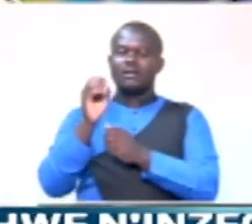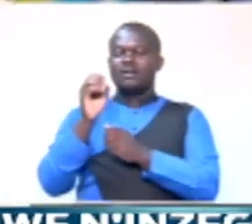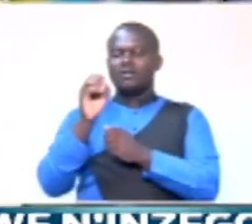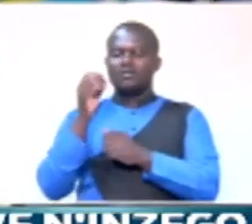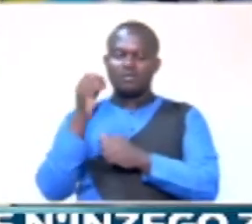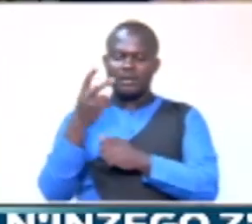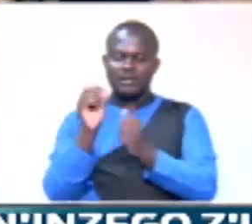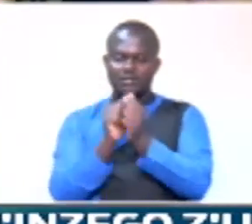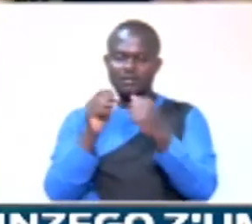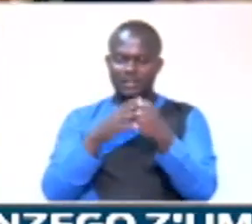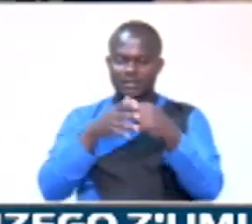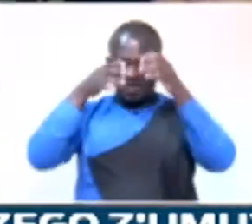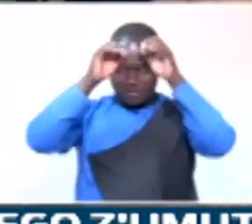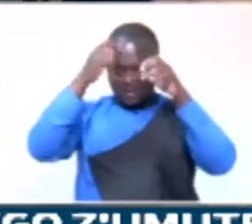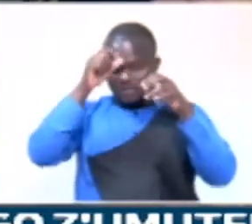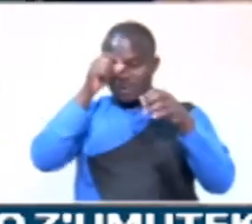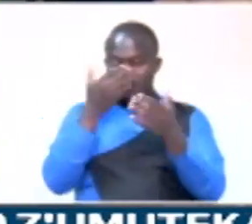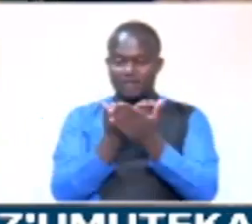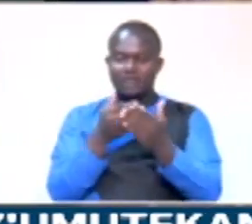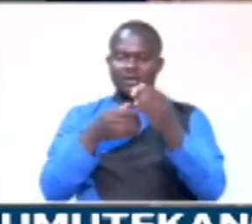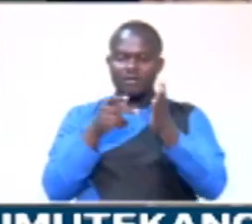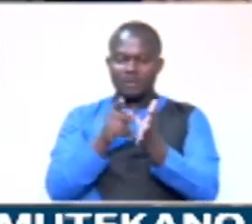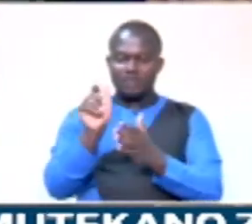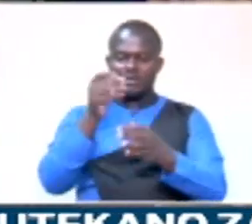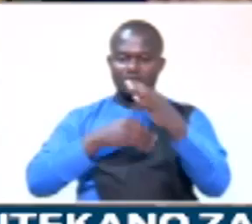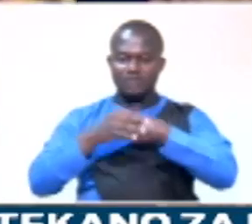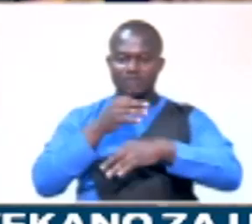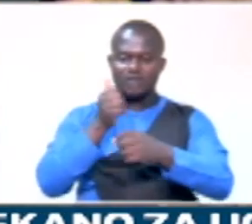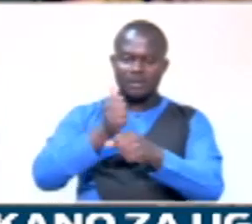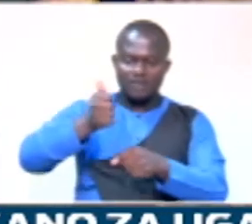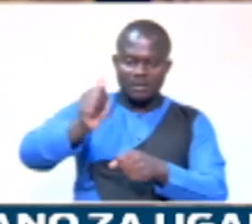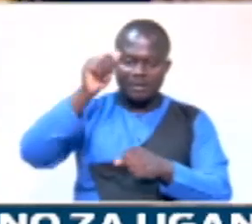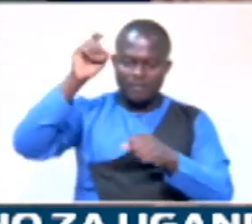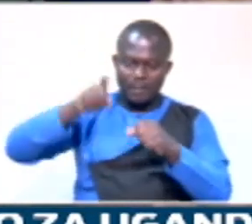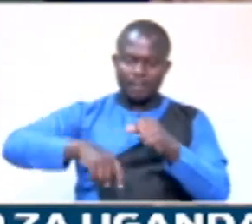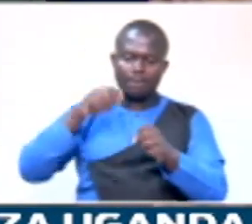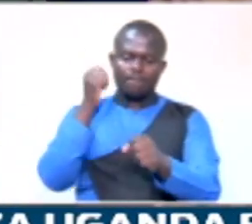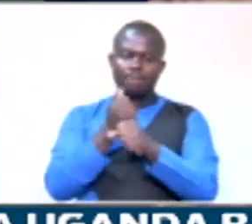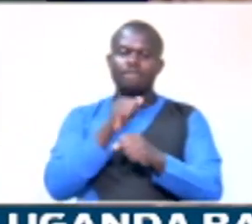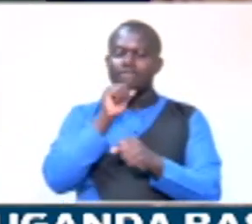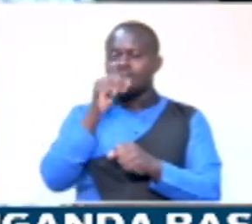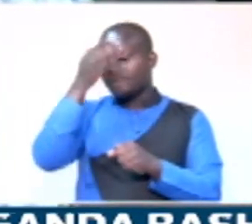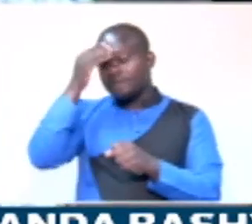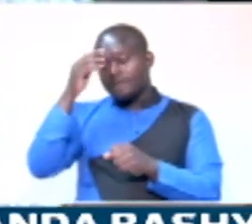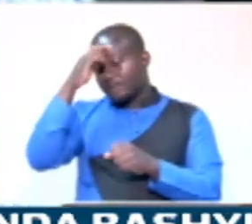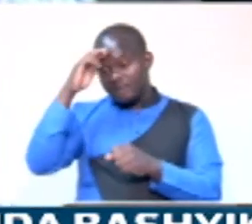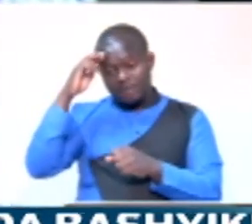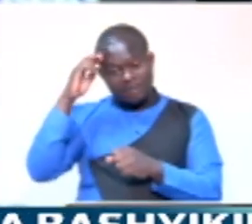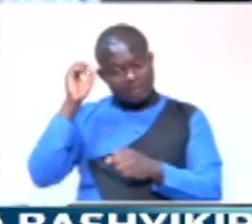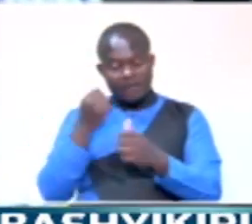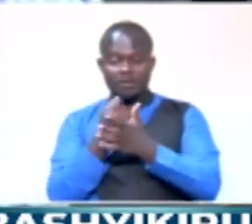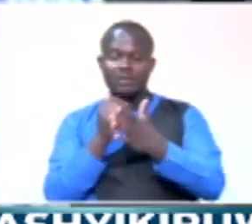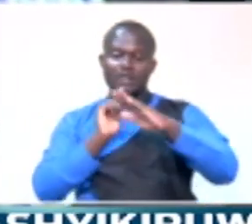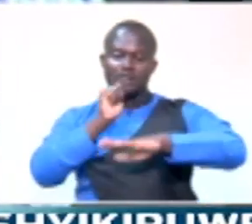2019. Umukuru w'igihugu yasabye ko kwegurira izo nganda abikorera ku giti cyabo bigomba gukorwa hatirengagijwe impamvu nyamukuru yatumye zijyaho